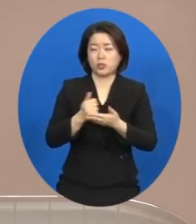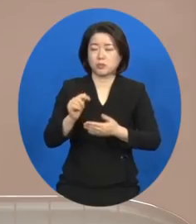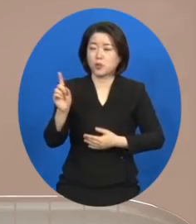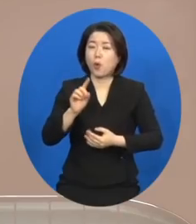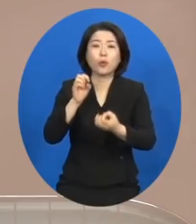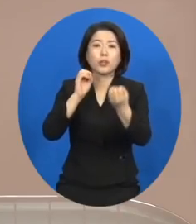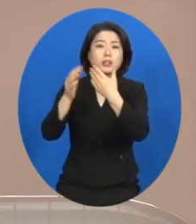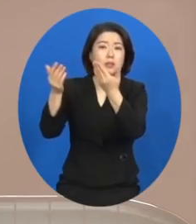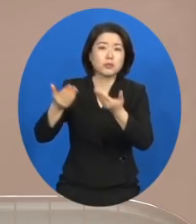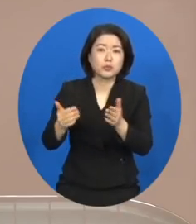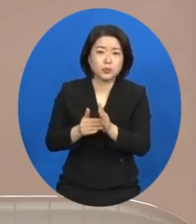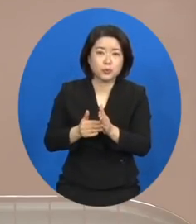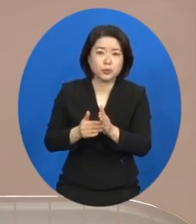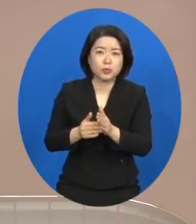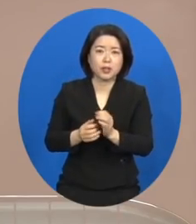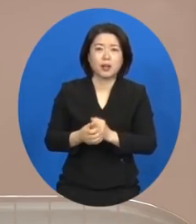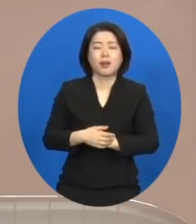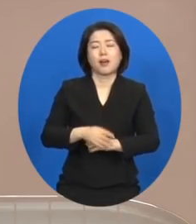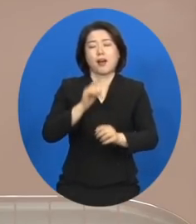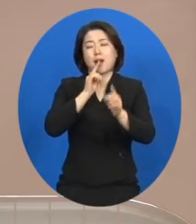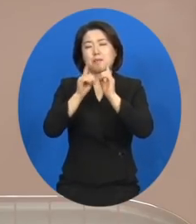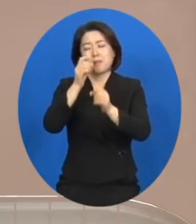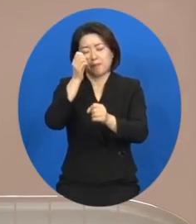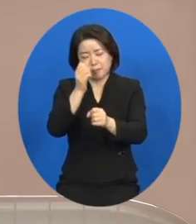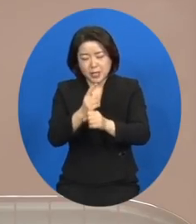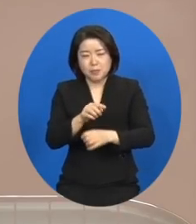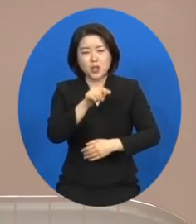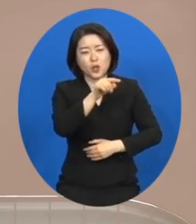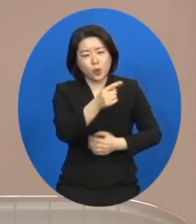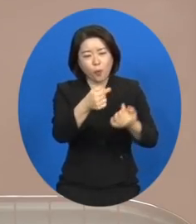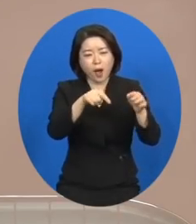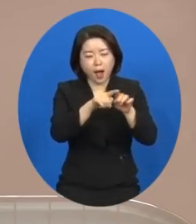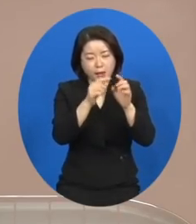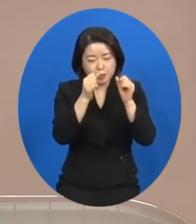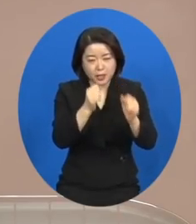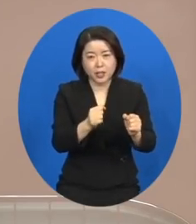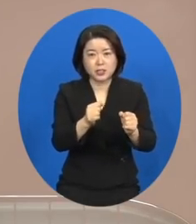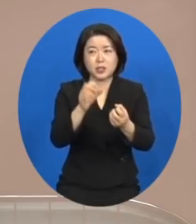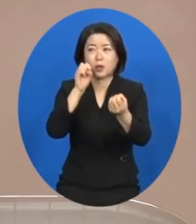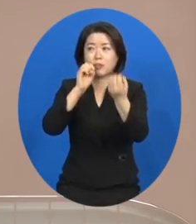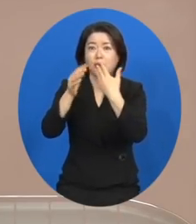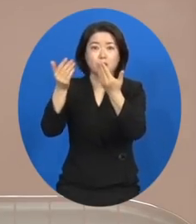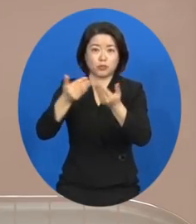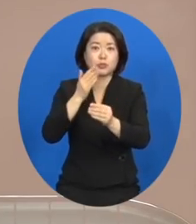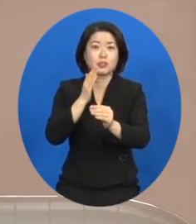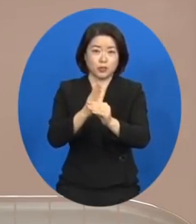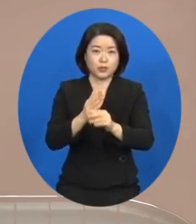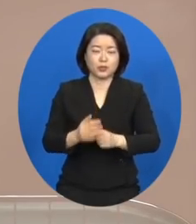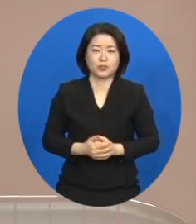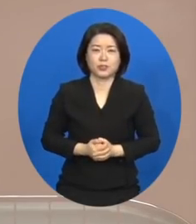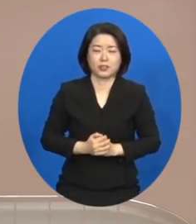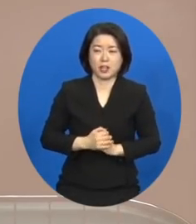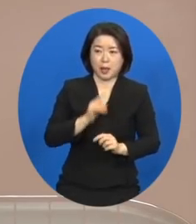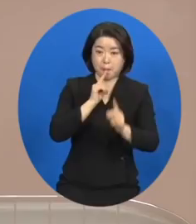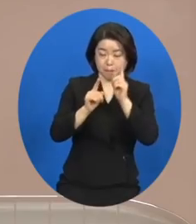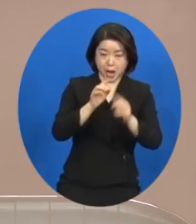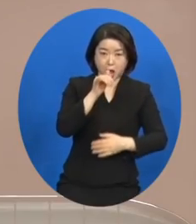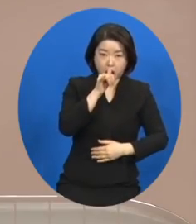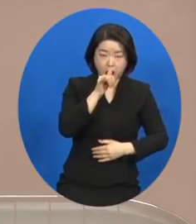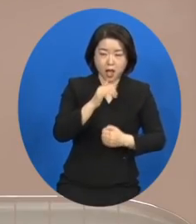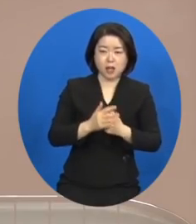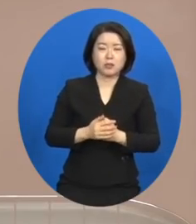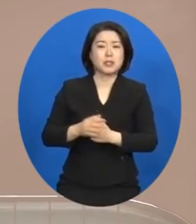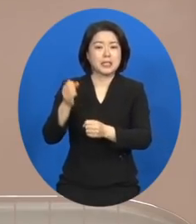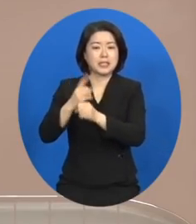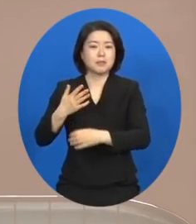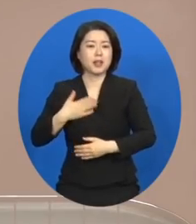주십니까? 이미 말씀으로 내가 너와 함께한다라고 응답을 지금 주고 계시는 거죠. 말씀이 있다면 이미 내가